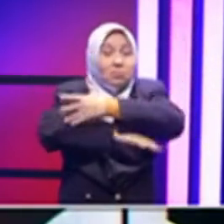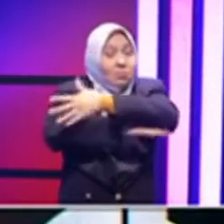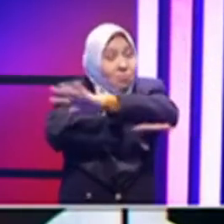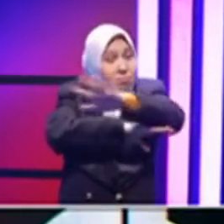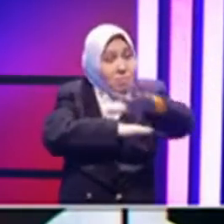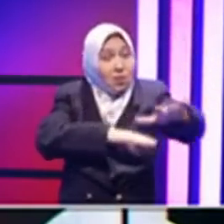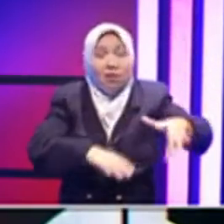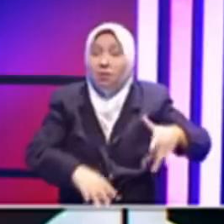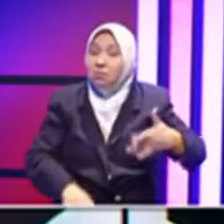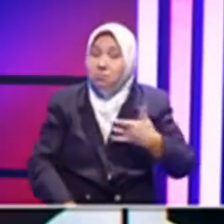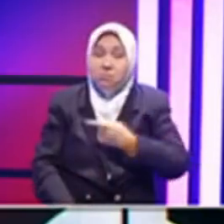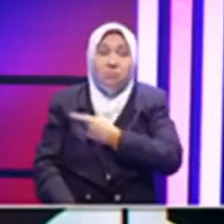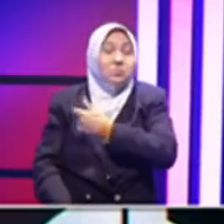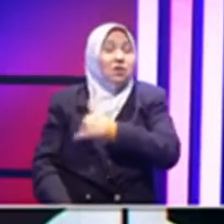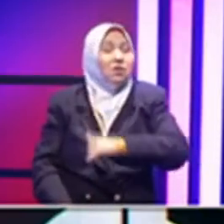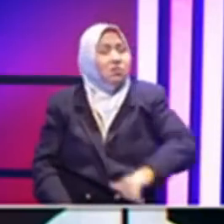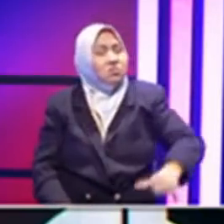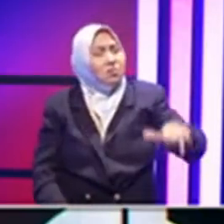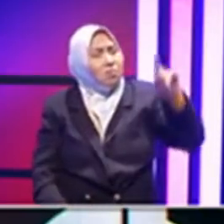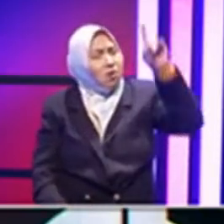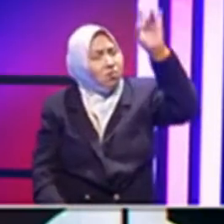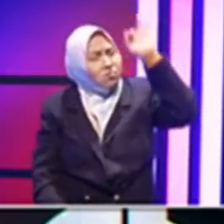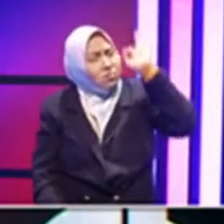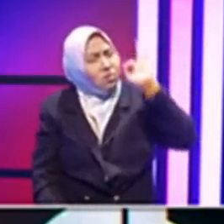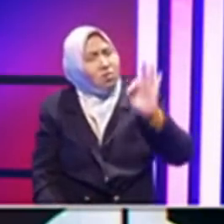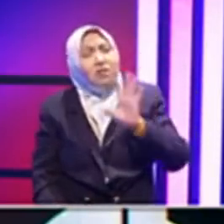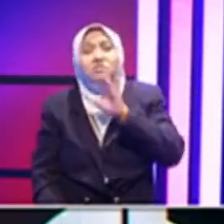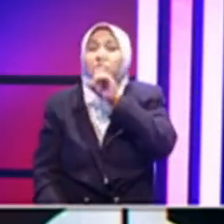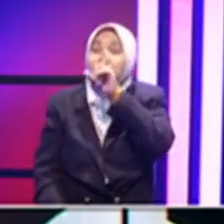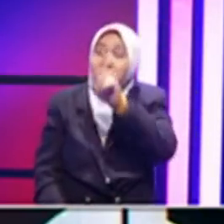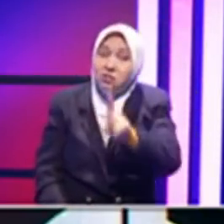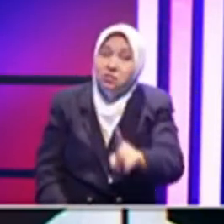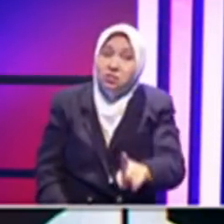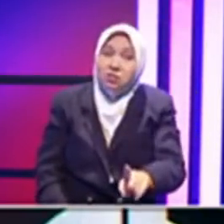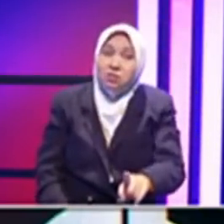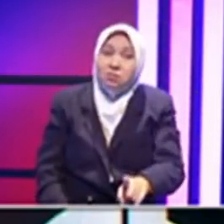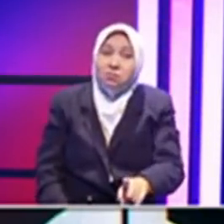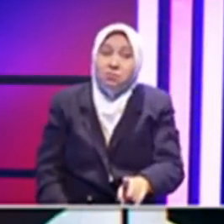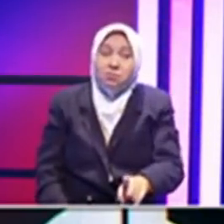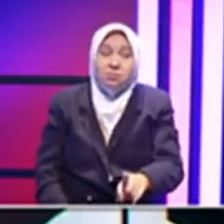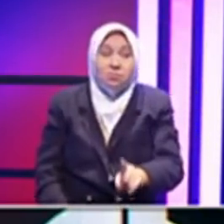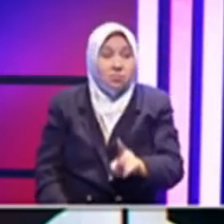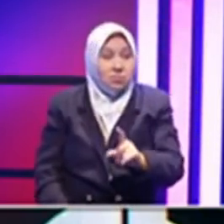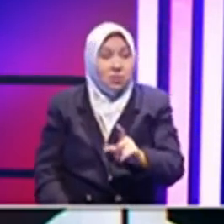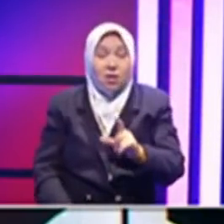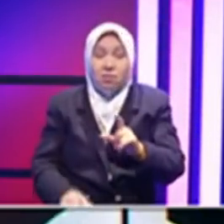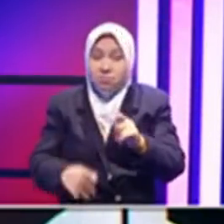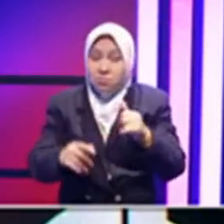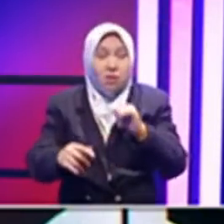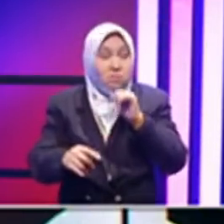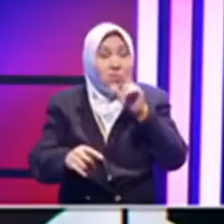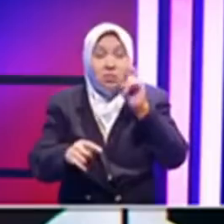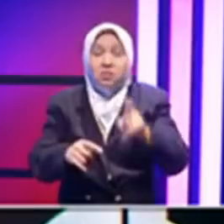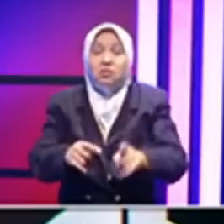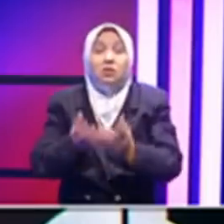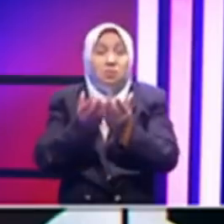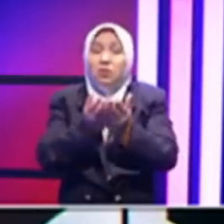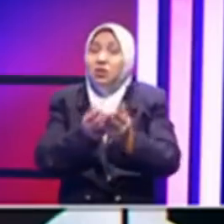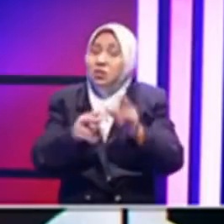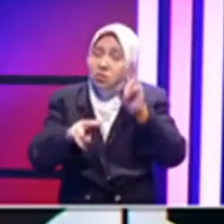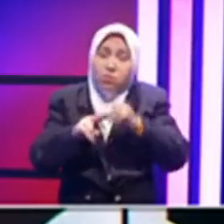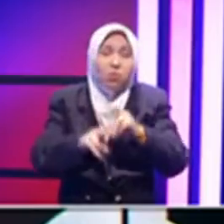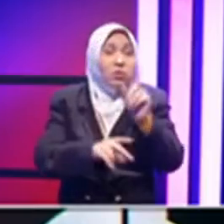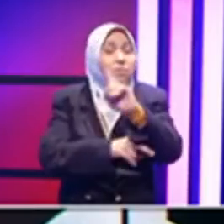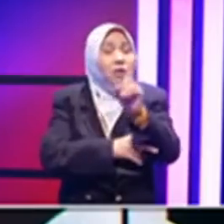kita rasakan bahawa subhanallah kan, bahawa sebenarnya tak mesti atas boat Ustaz ya. Kita duduk dekat mana-mana pun